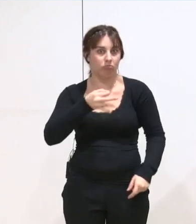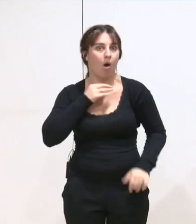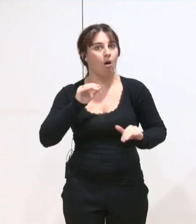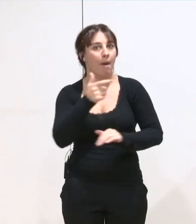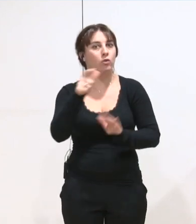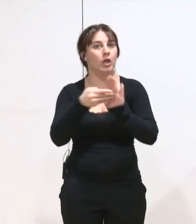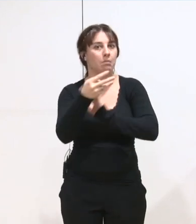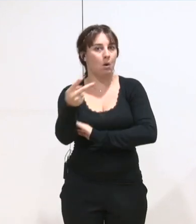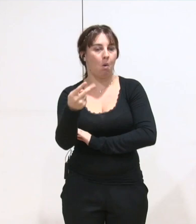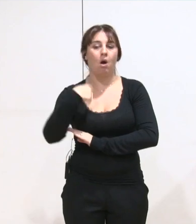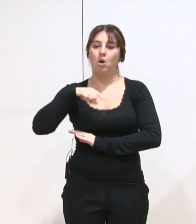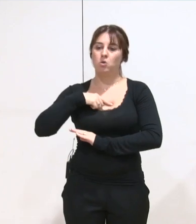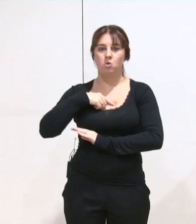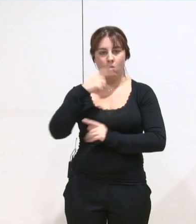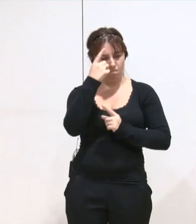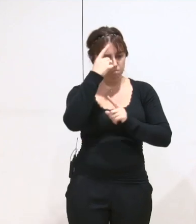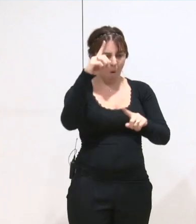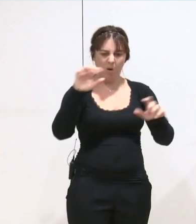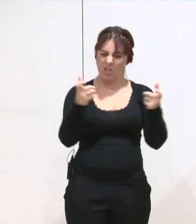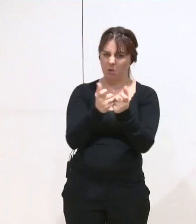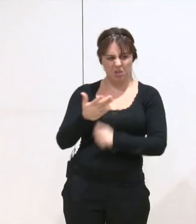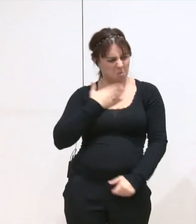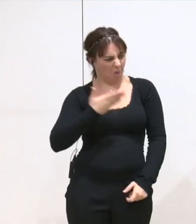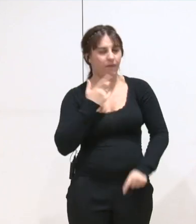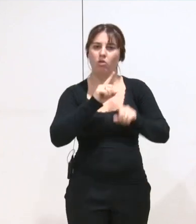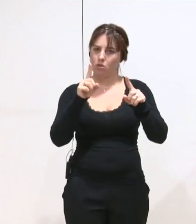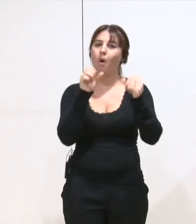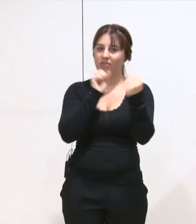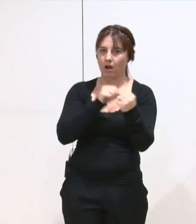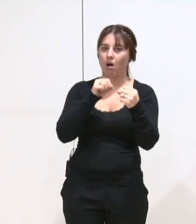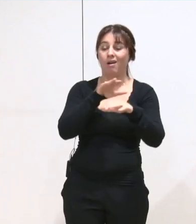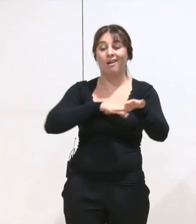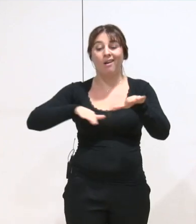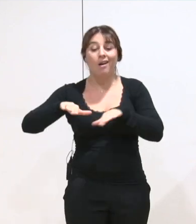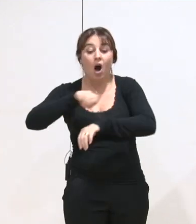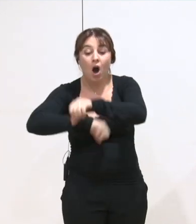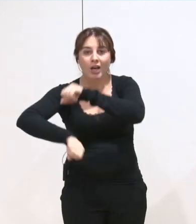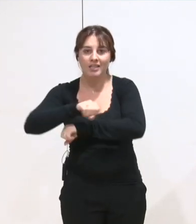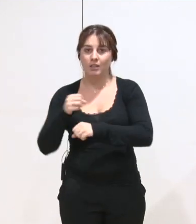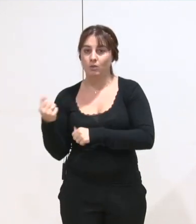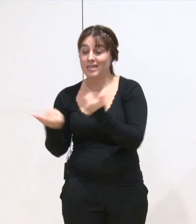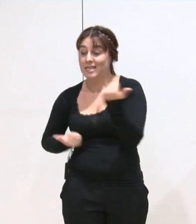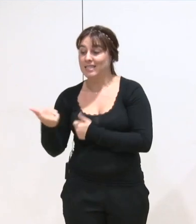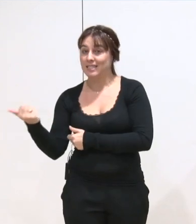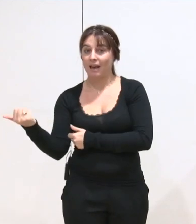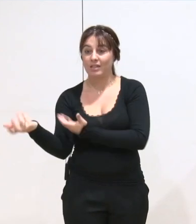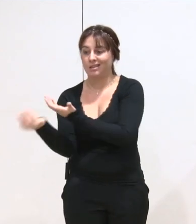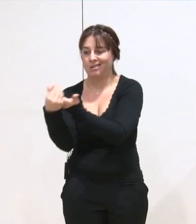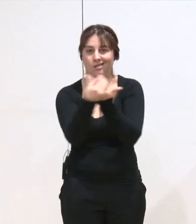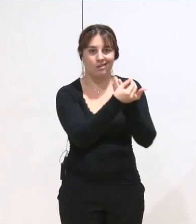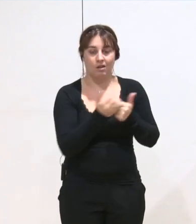Donc, nous ne remettons pas en cause le diagnostic, loin de là. Mais c'est simplement une question d'organisation des services qui s'adresse presque plus,